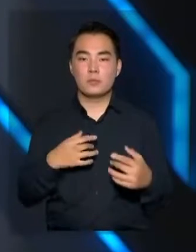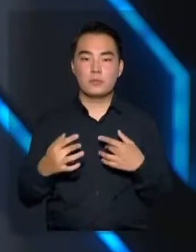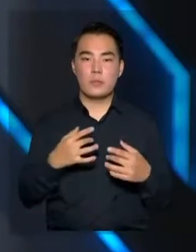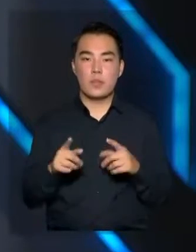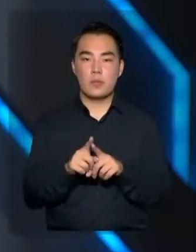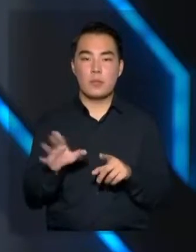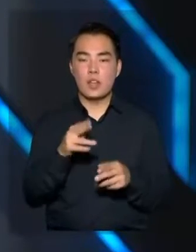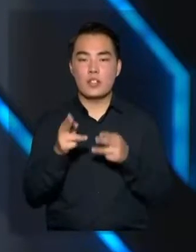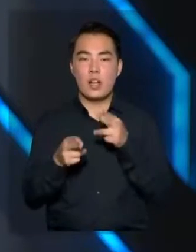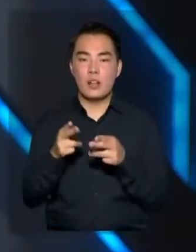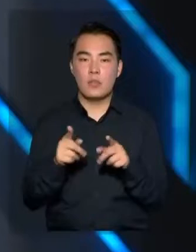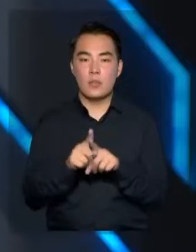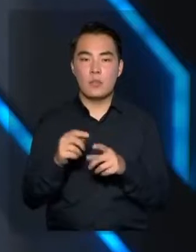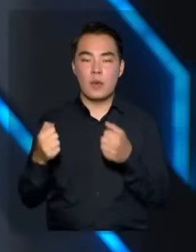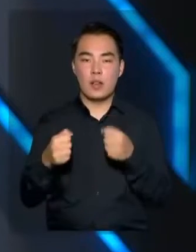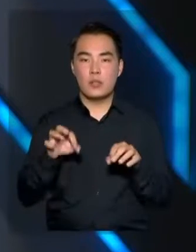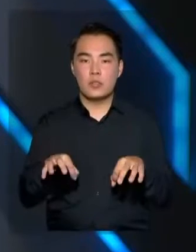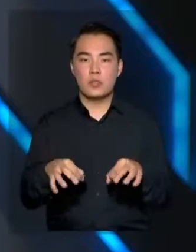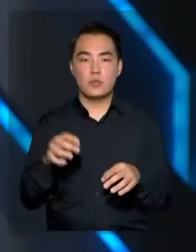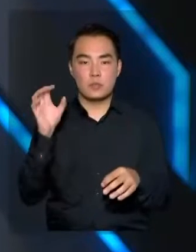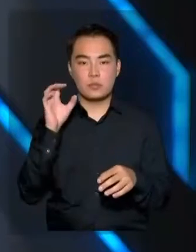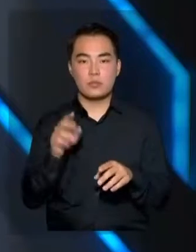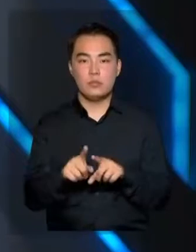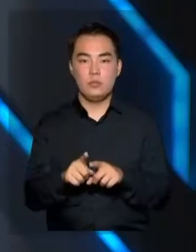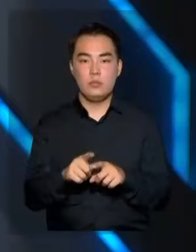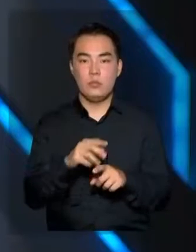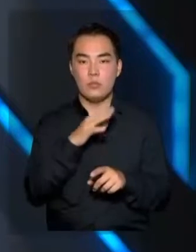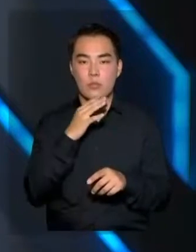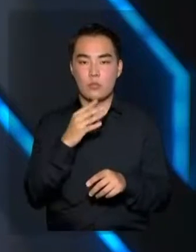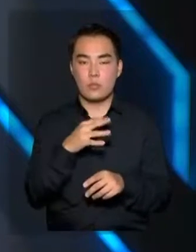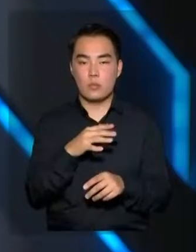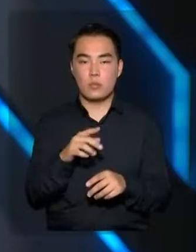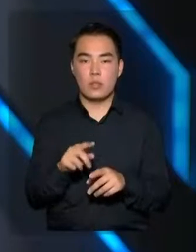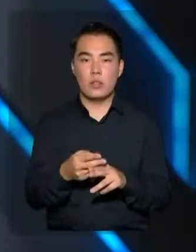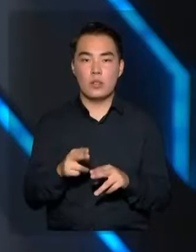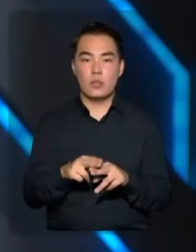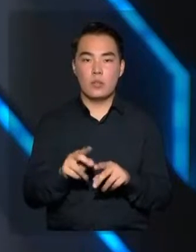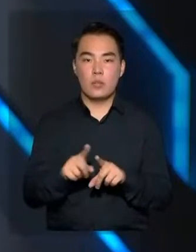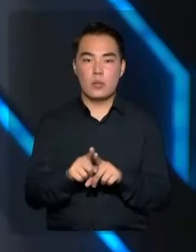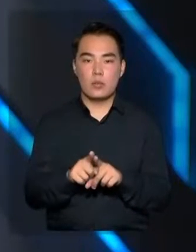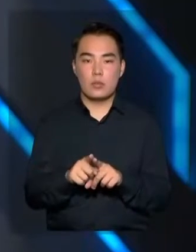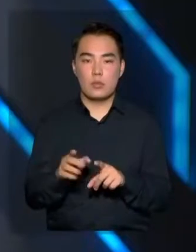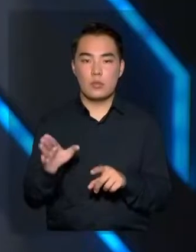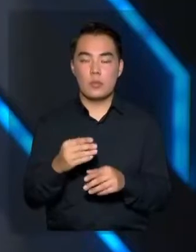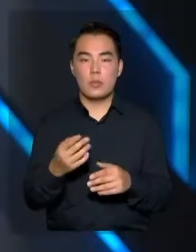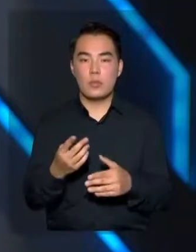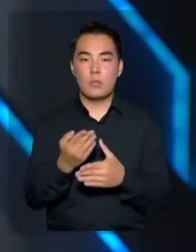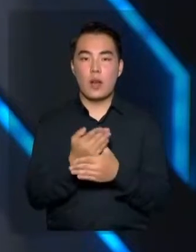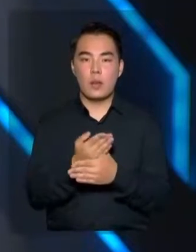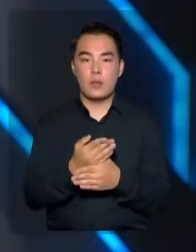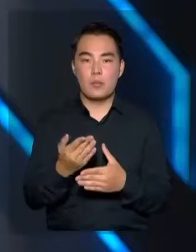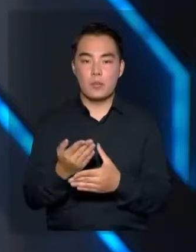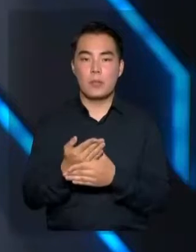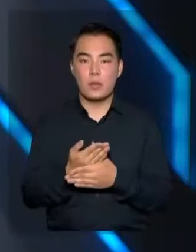Тұрысбекова болса, Қарағанды қаласында құқық қорғаушылармен кездесті. Сондай-ақ ол тұрмыстық зорлық, зомбылық құрбандарына көмек көрсету орталығына